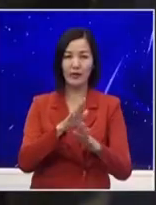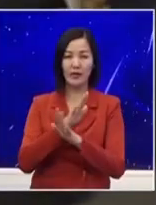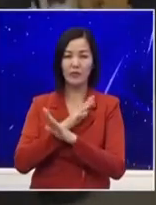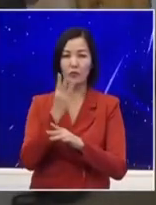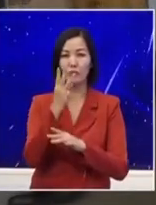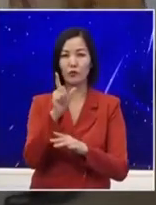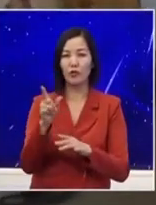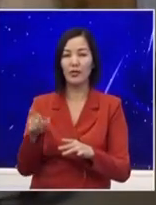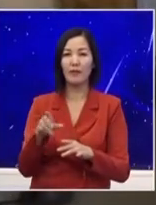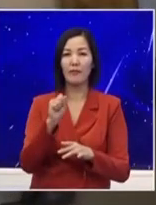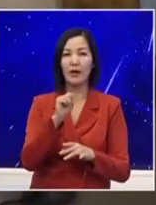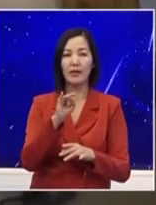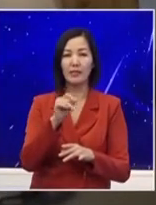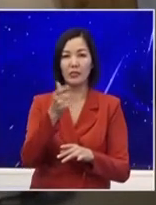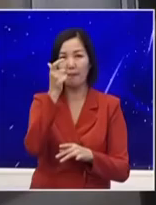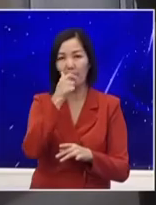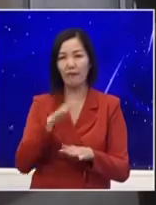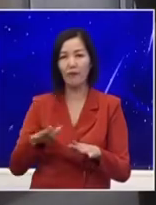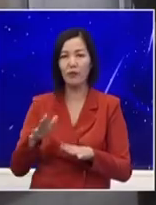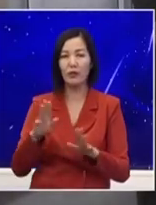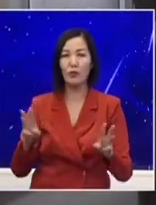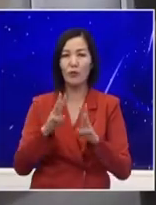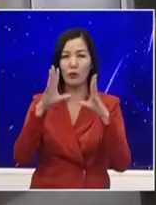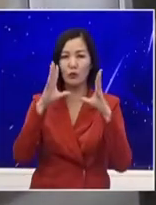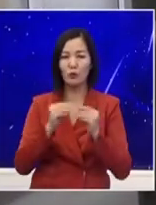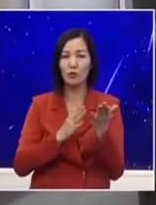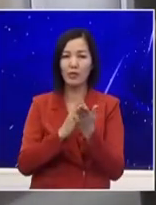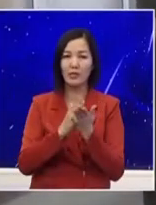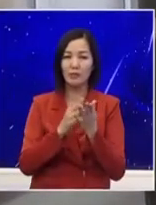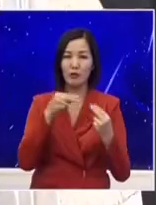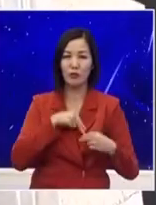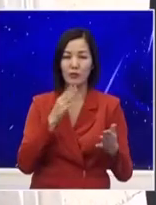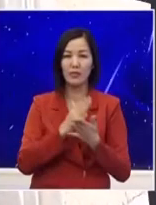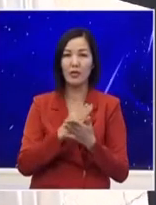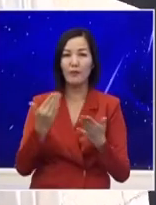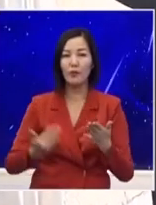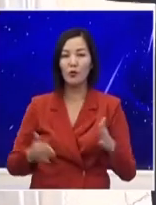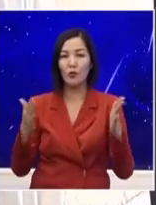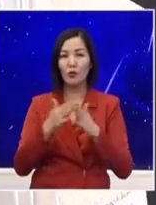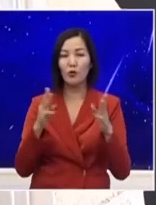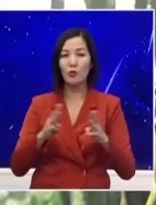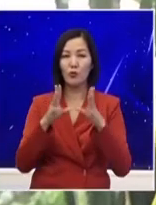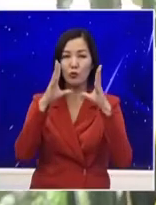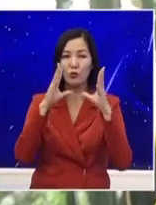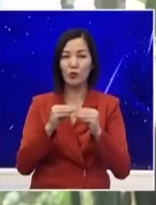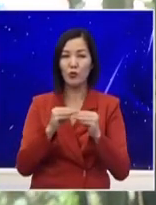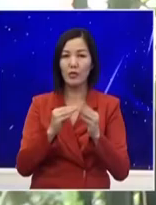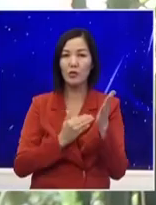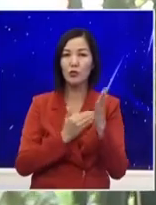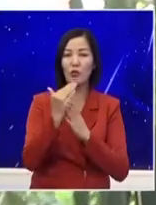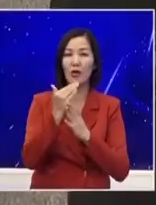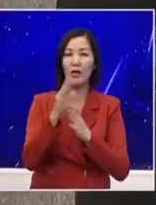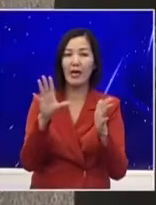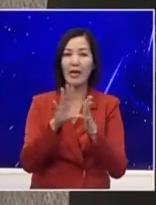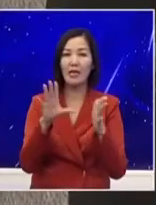Айсажан Қожамбердиев, Панфилов ауданында өрт сөндіруші боп еңбек еткен. Жаркенттегі тұрғын үйден шыққан өртті сөндіру кезінде жоғары вольтты